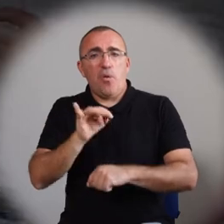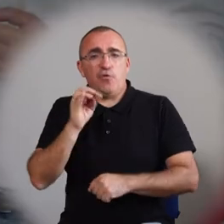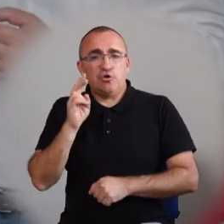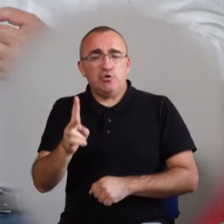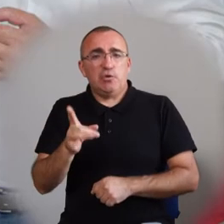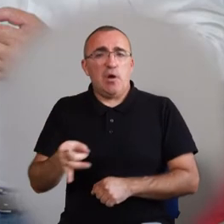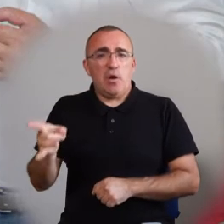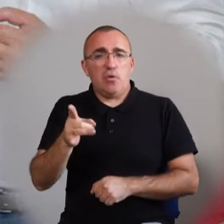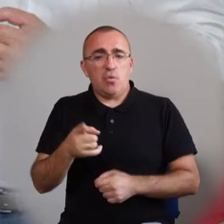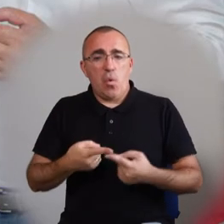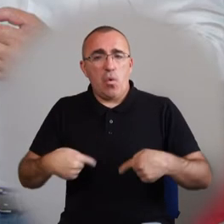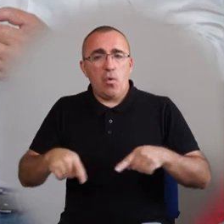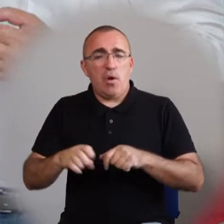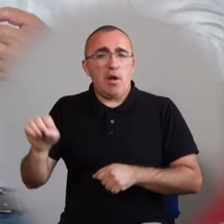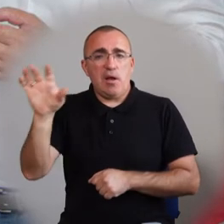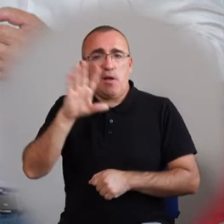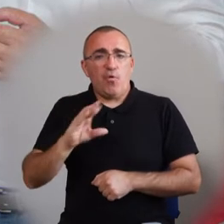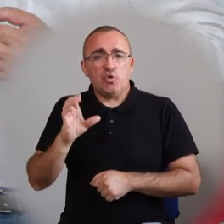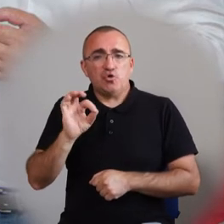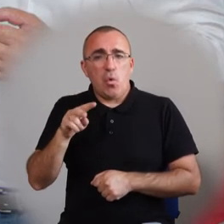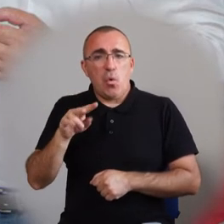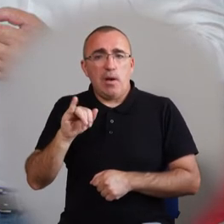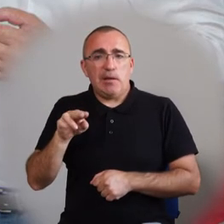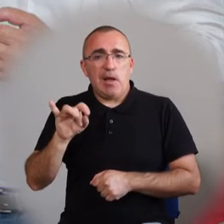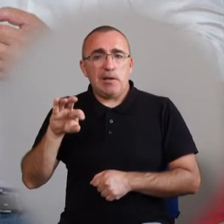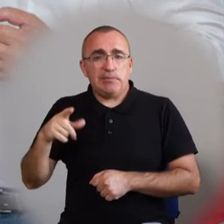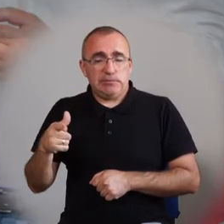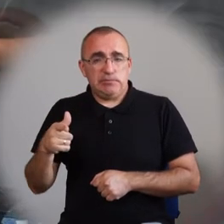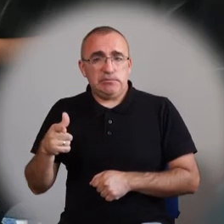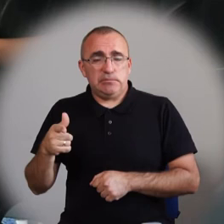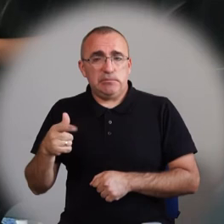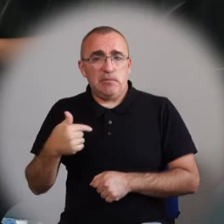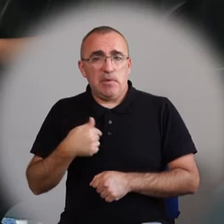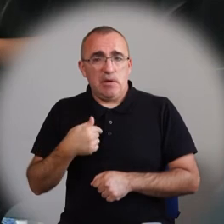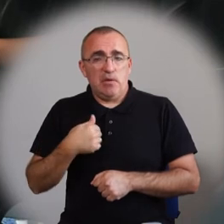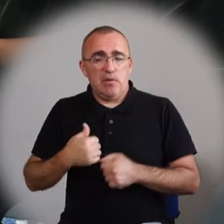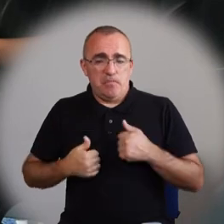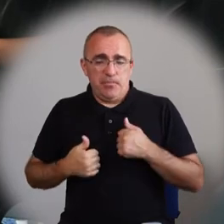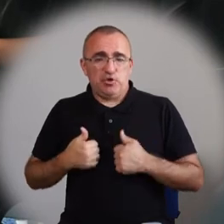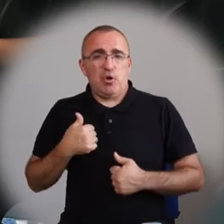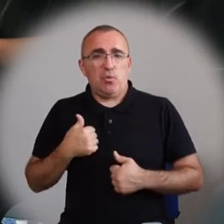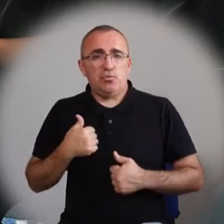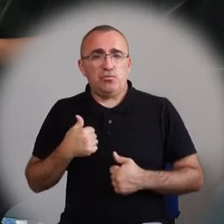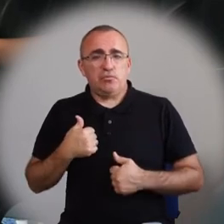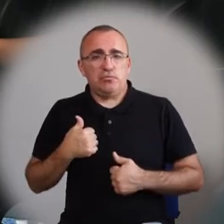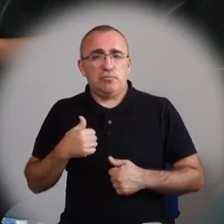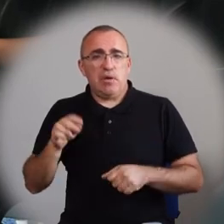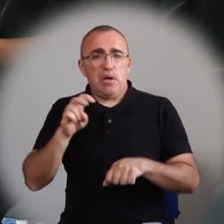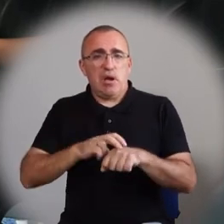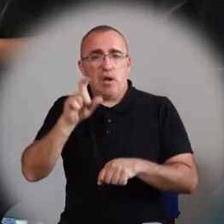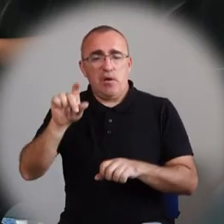очолив Благовіщенську районну організацію Європейської солідарності. Я